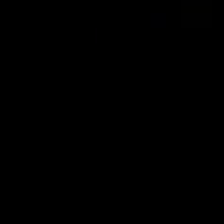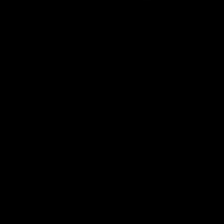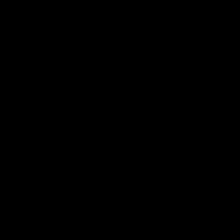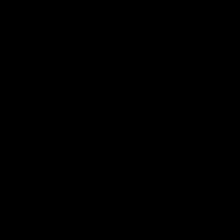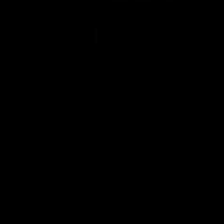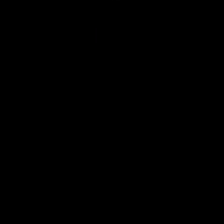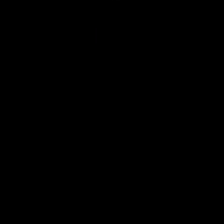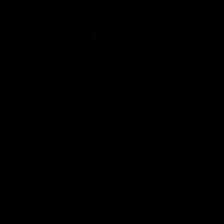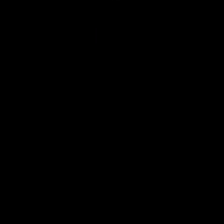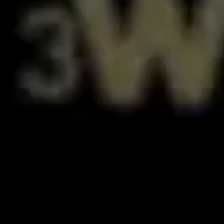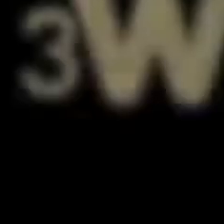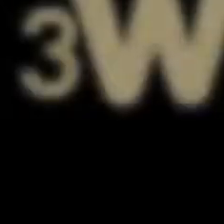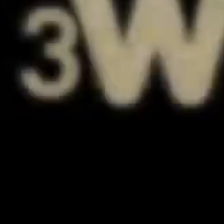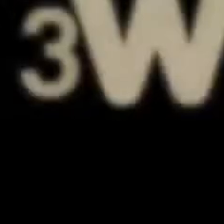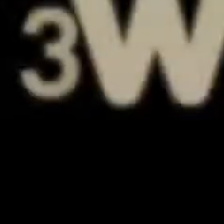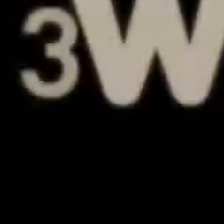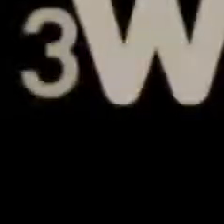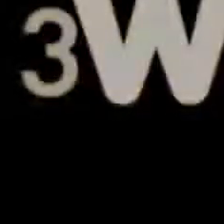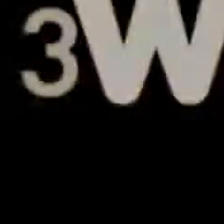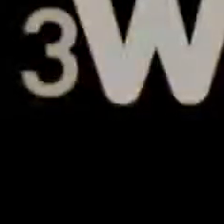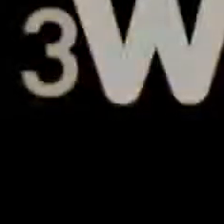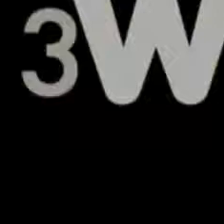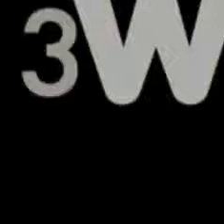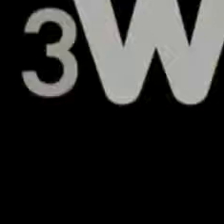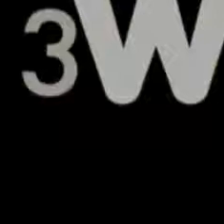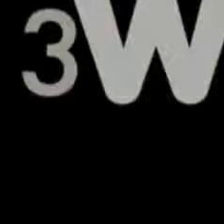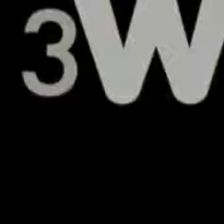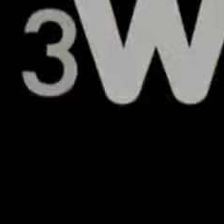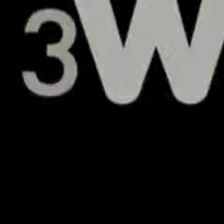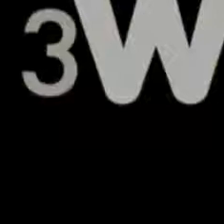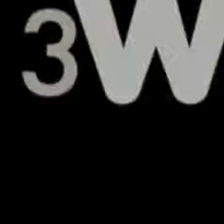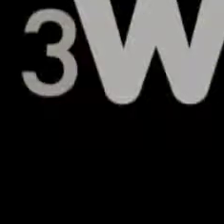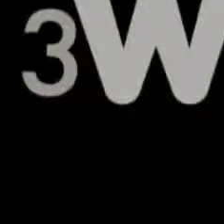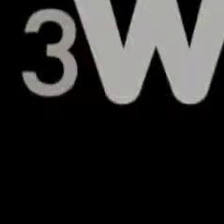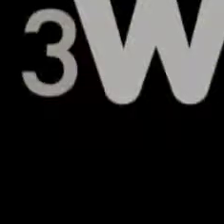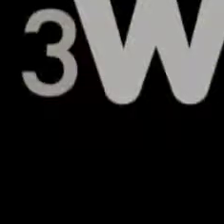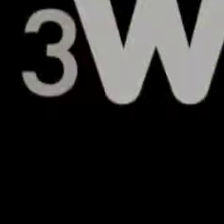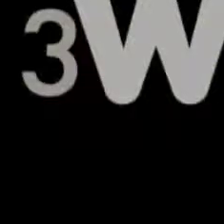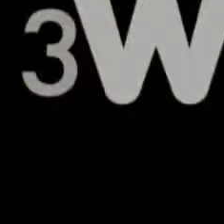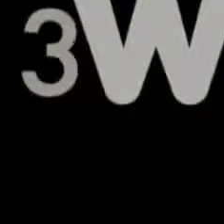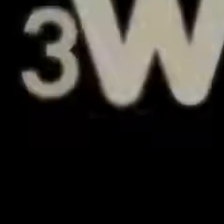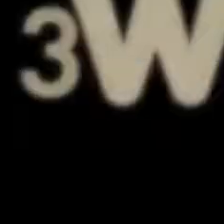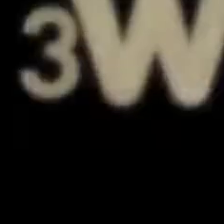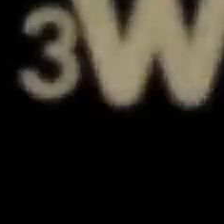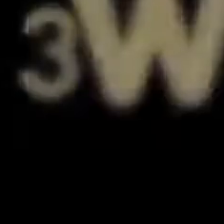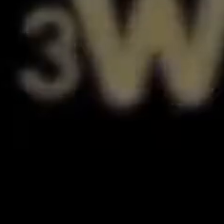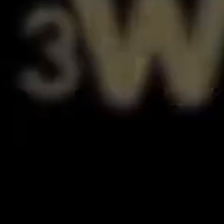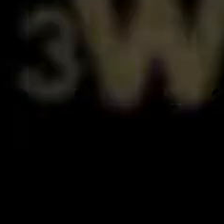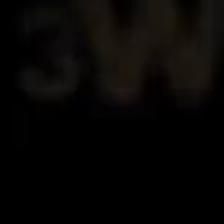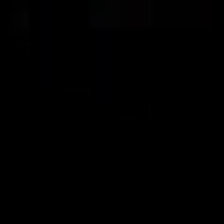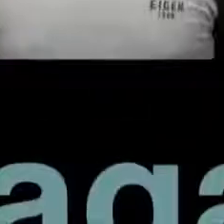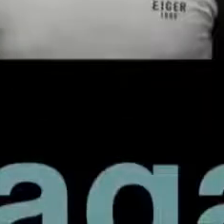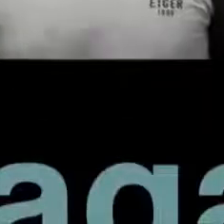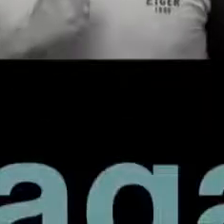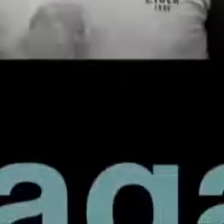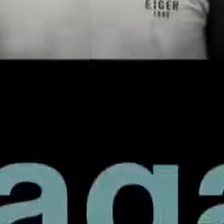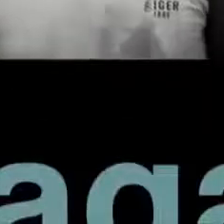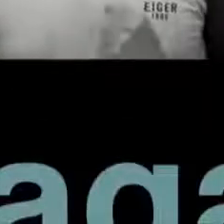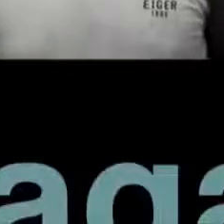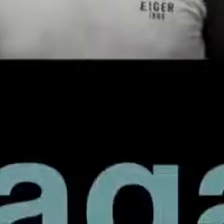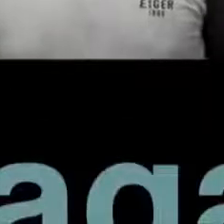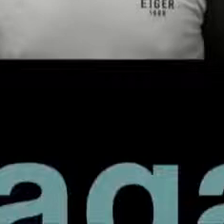Shalih hidup dan 3 wajib wajib Iman wajib amalan wajib Imu